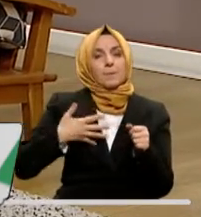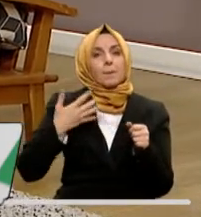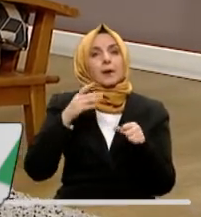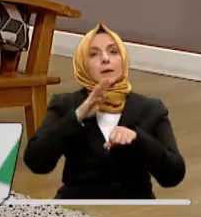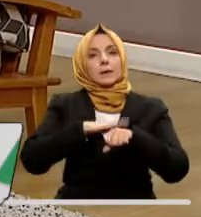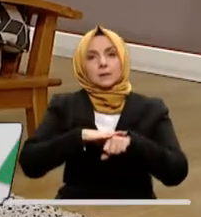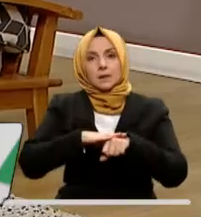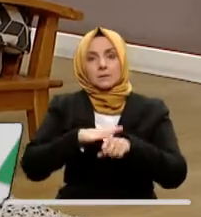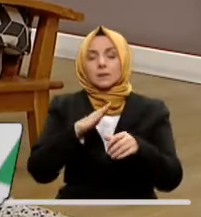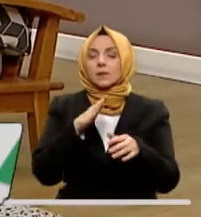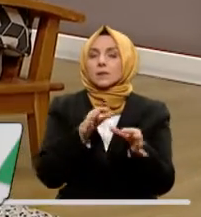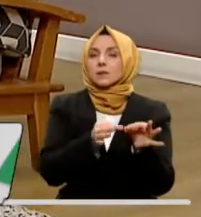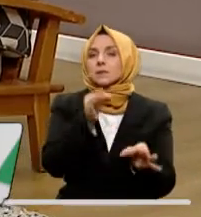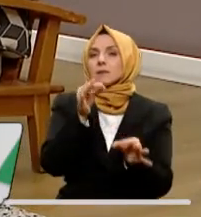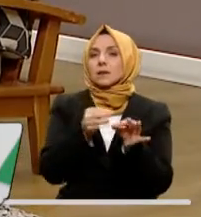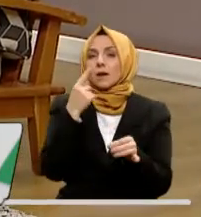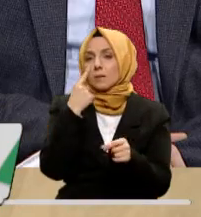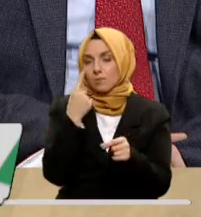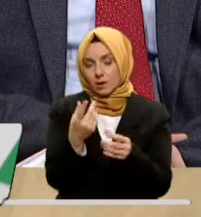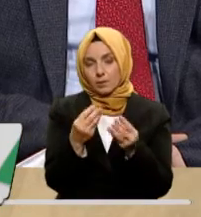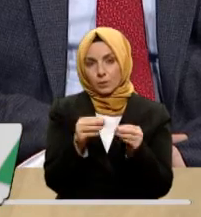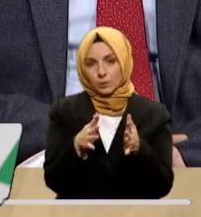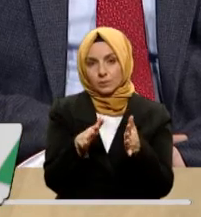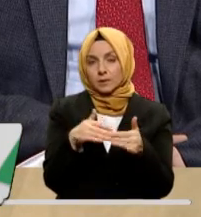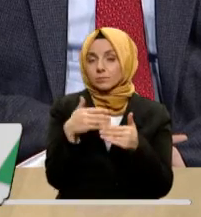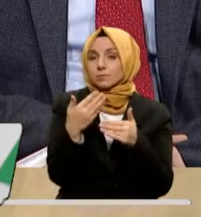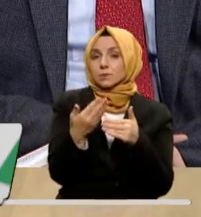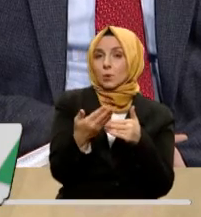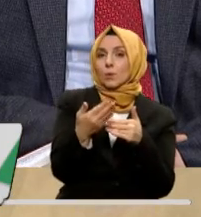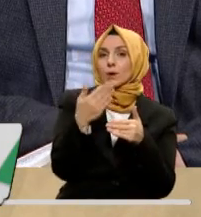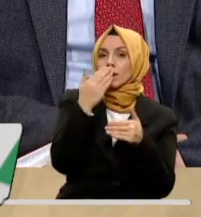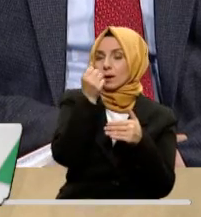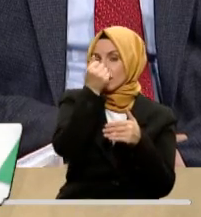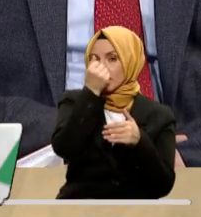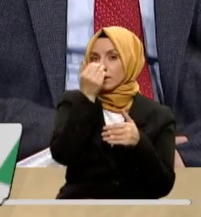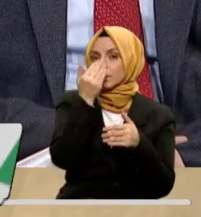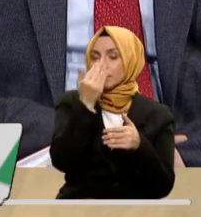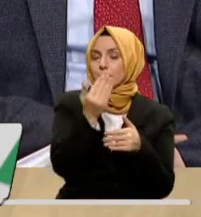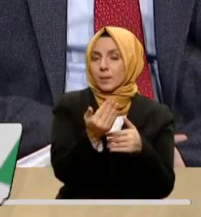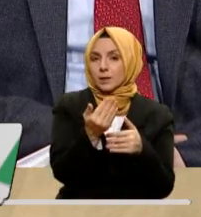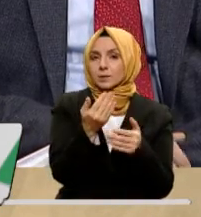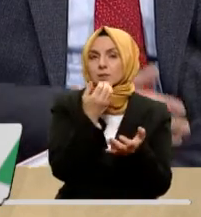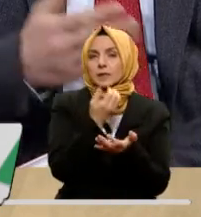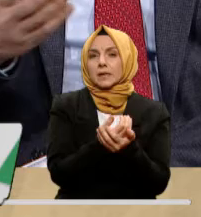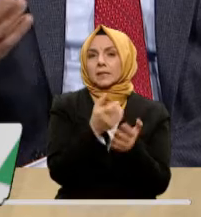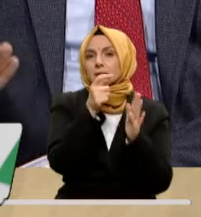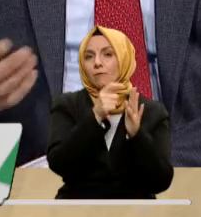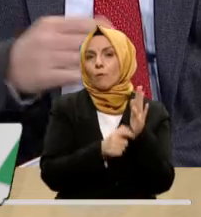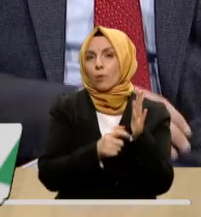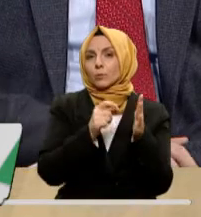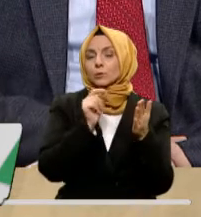eden vatandaşlarımız edinebilirler daha sonra kan bağış kayıt formu ve kayıt formunu doldurduktan sonra